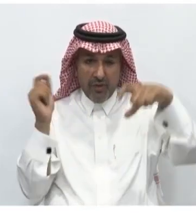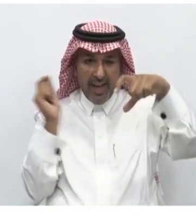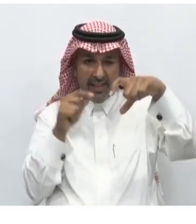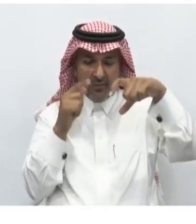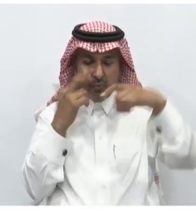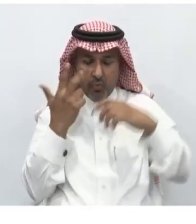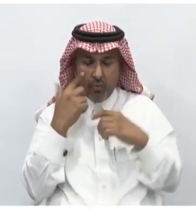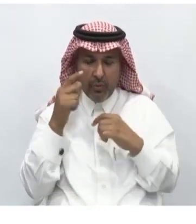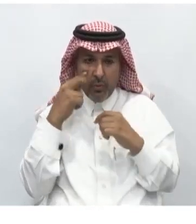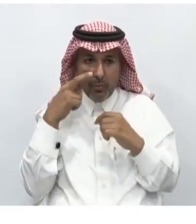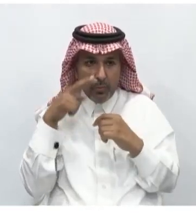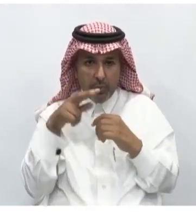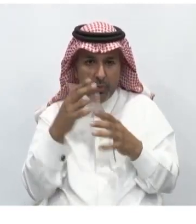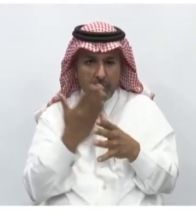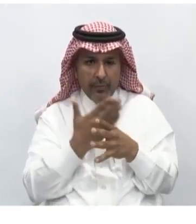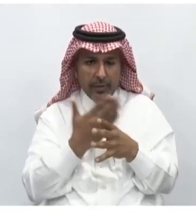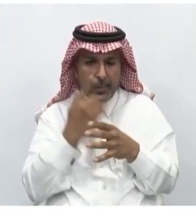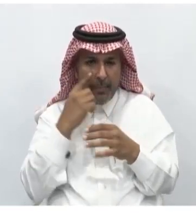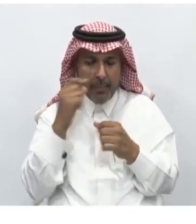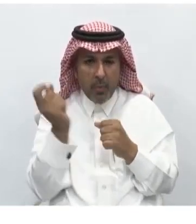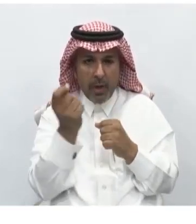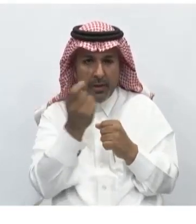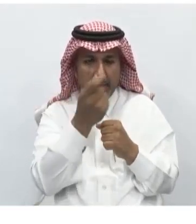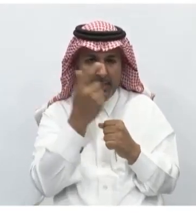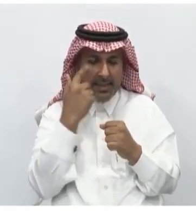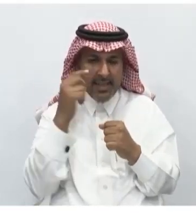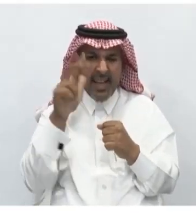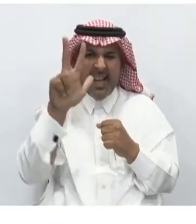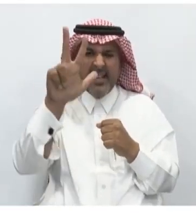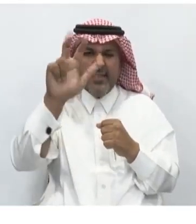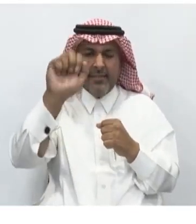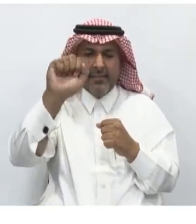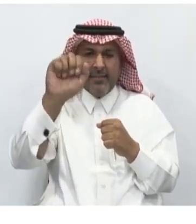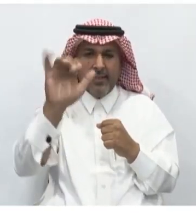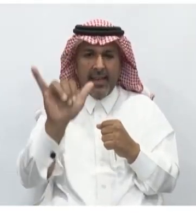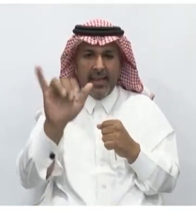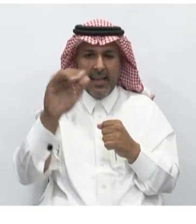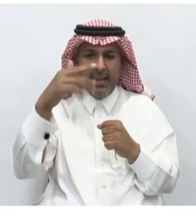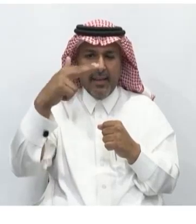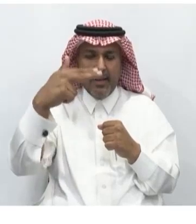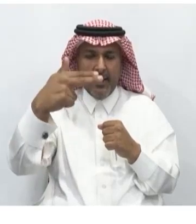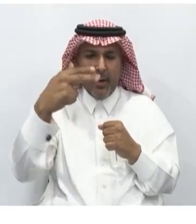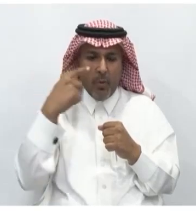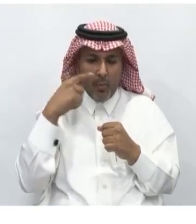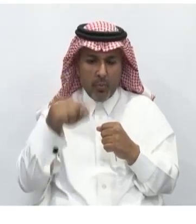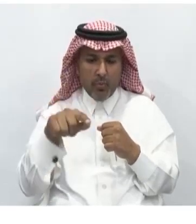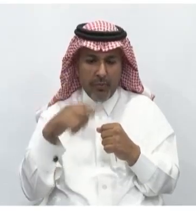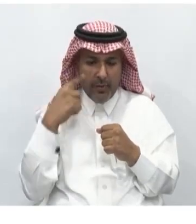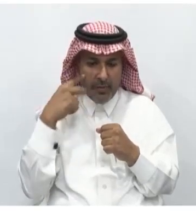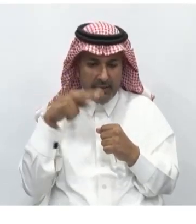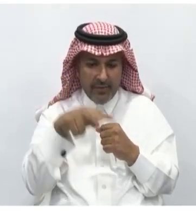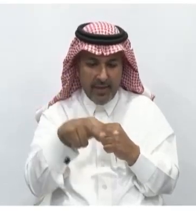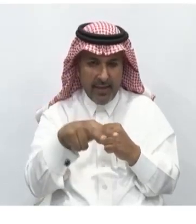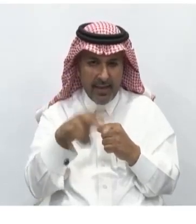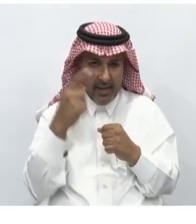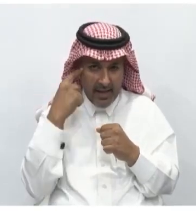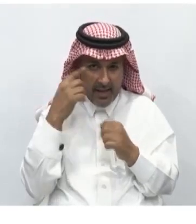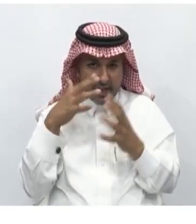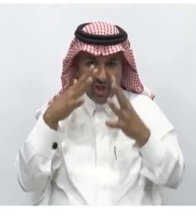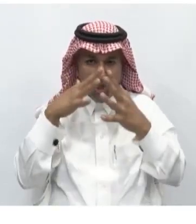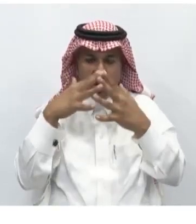المائية من البيانات المختبرية. مراجعة المفردات: الصورة التالية تبين لك